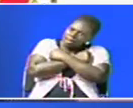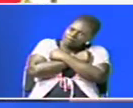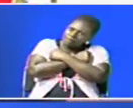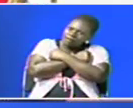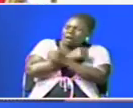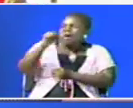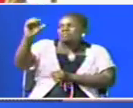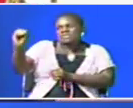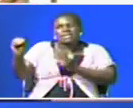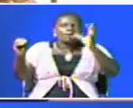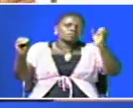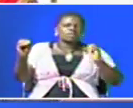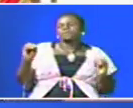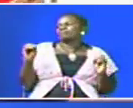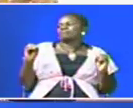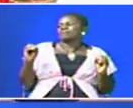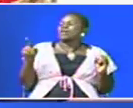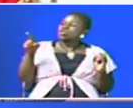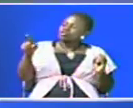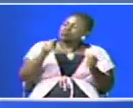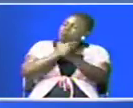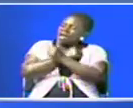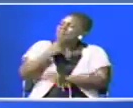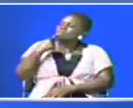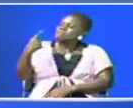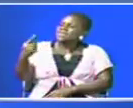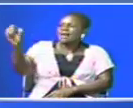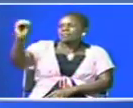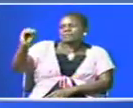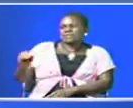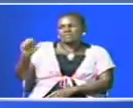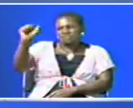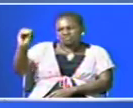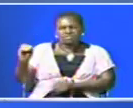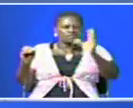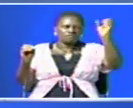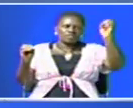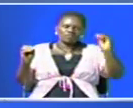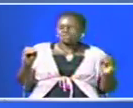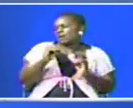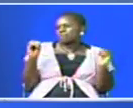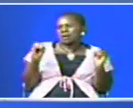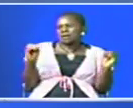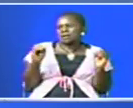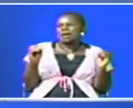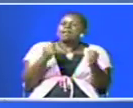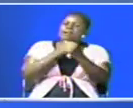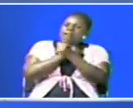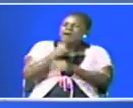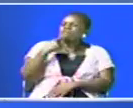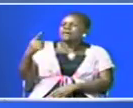msipende 50-50. Sisi twaja na 100, nyinyi mmoja na 50. Haya, tusipende 50-50, tupende 100.